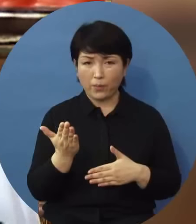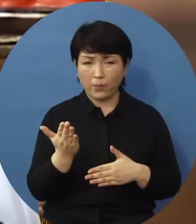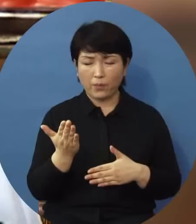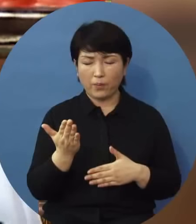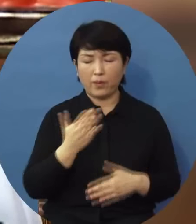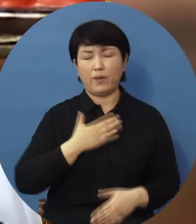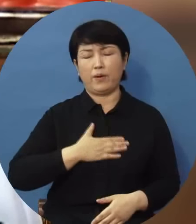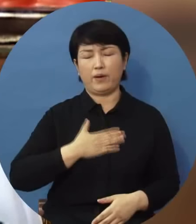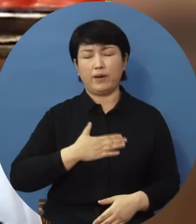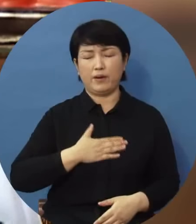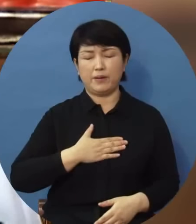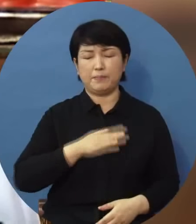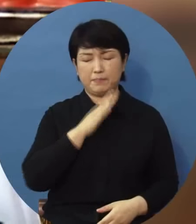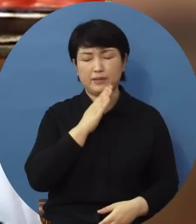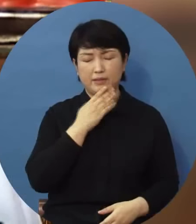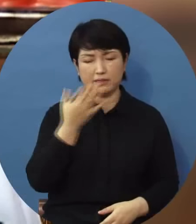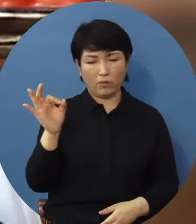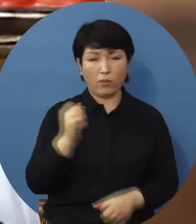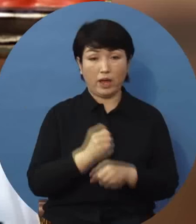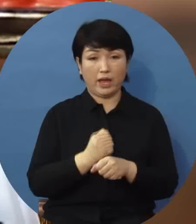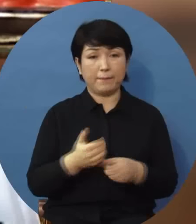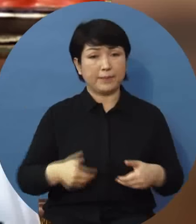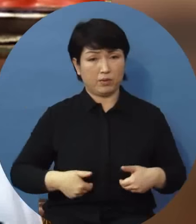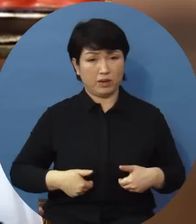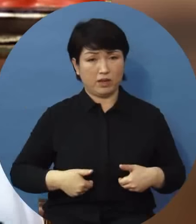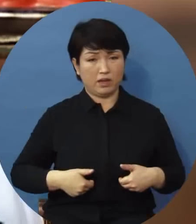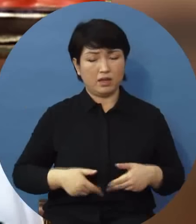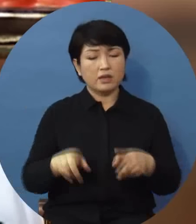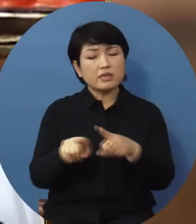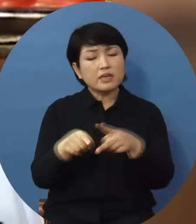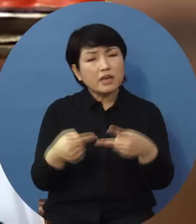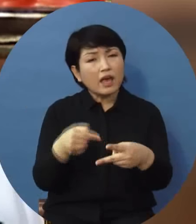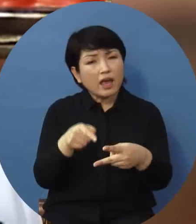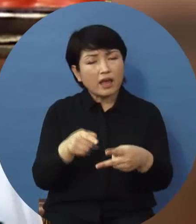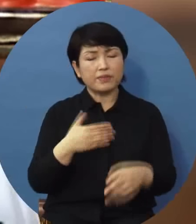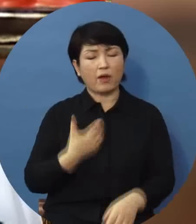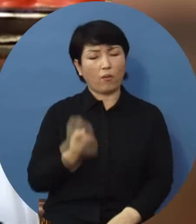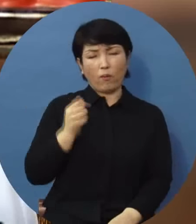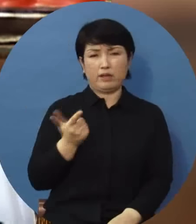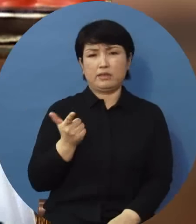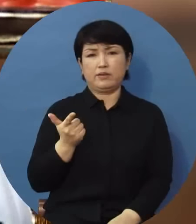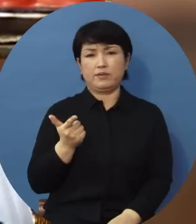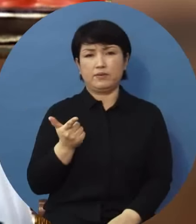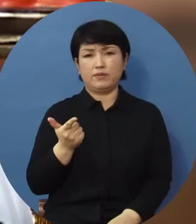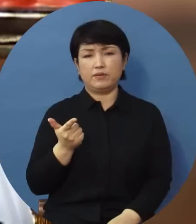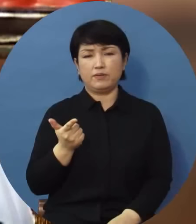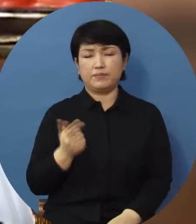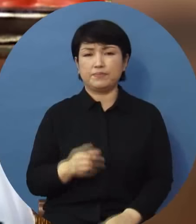경험되어져야 돼. 몸과 마음에서 경험되어진다. 그게 자기 거란 말이야. 이해하는 것은 아직 완전히 자기 것은